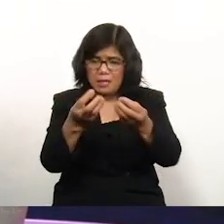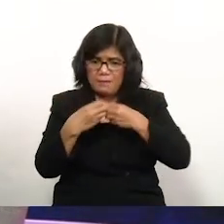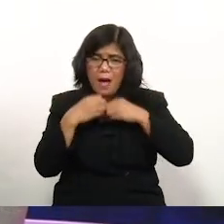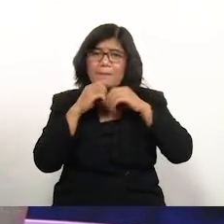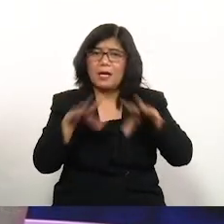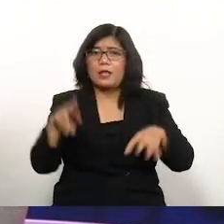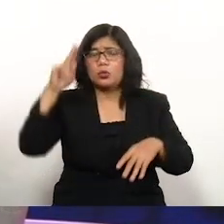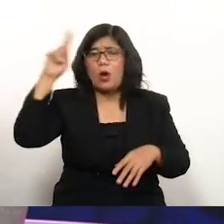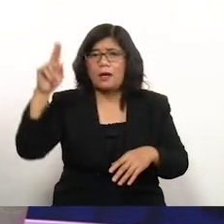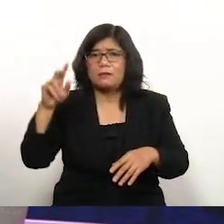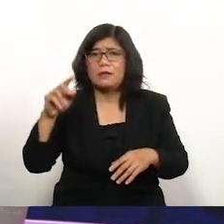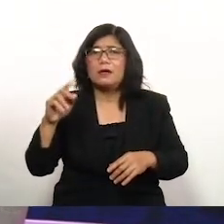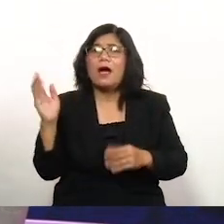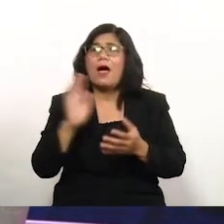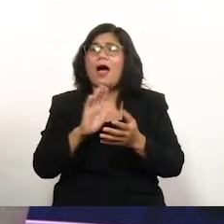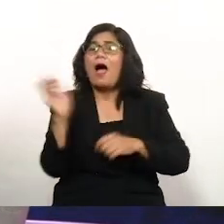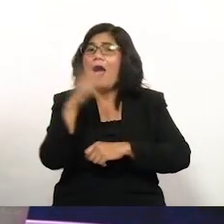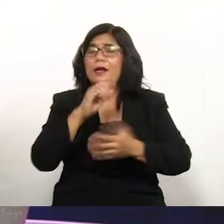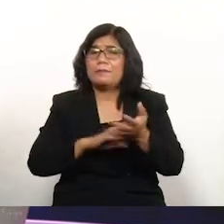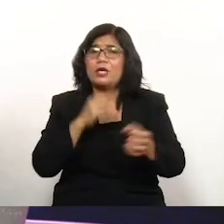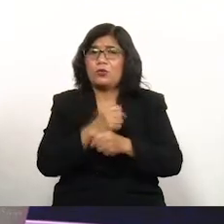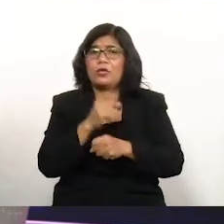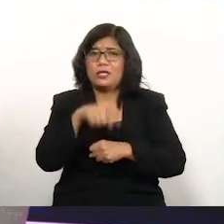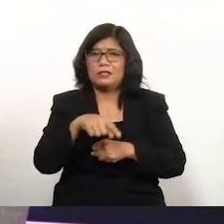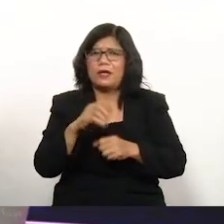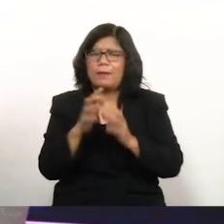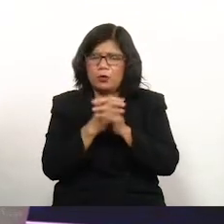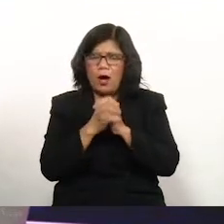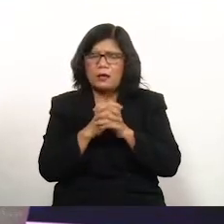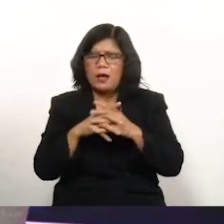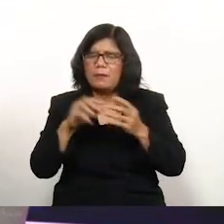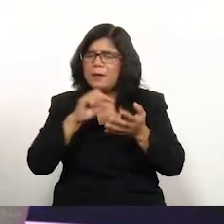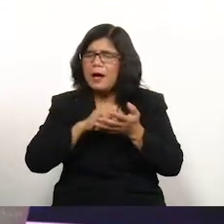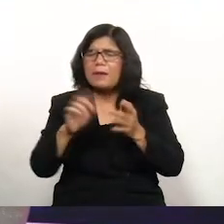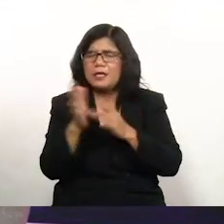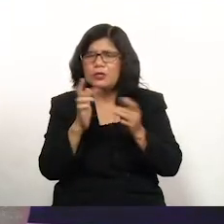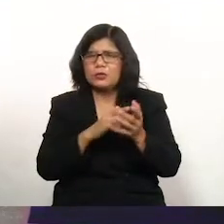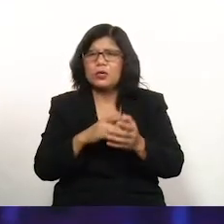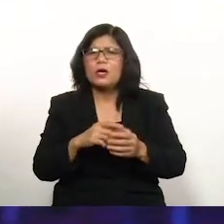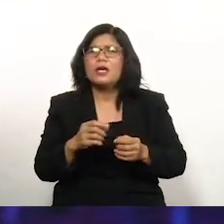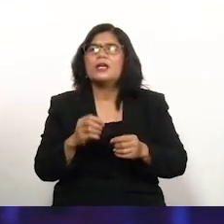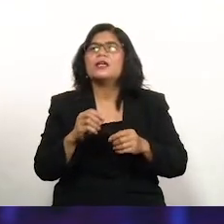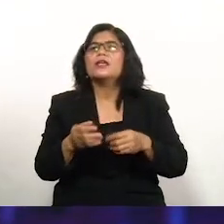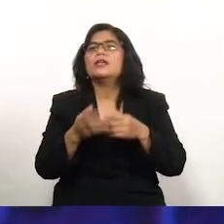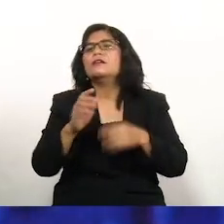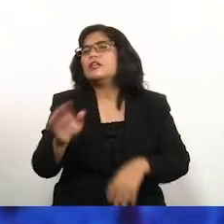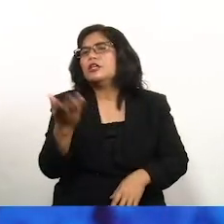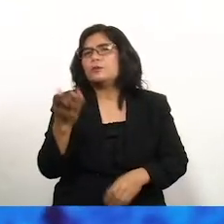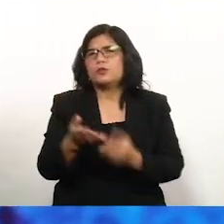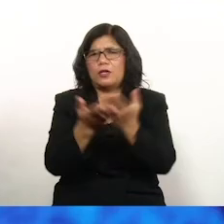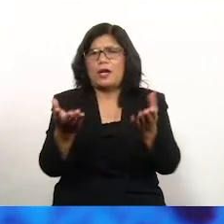hari Minggu ini saya berdoa dalam nama Yesus Sehidup diberkati hai aneh itu memang kehendak